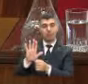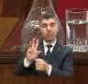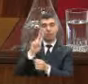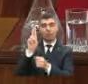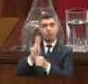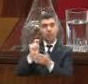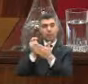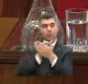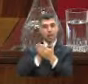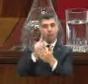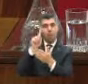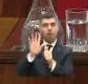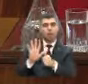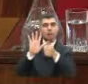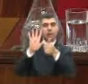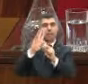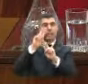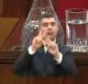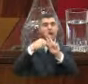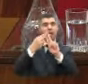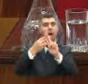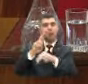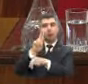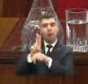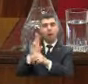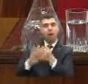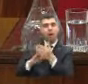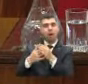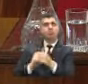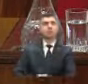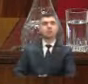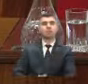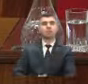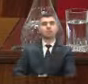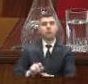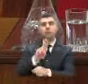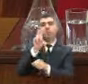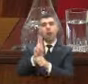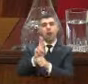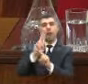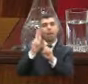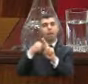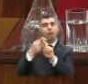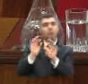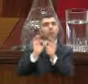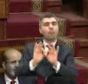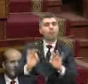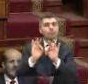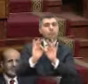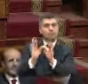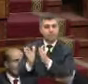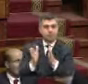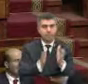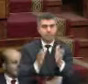كتابياً، 61 جواباً عن أسئلة كتابية، ثم تم سحب سؤال كتابي واحد. شكرا لكم سيد